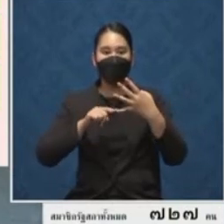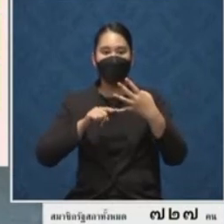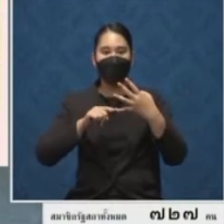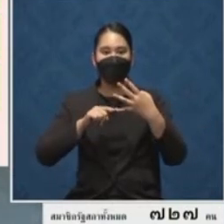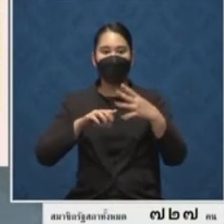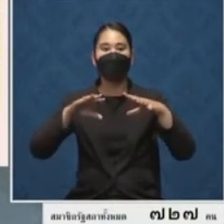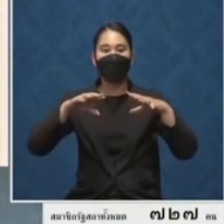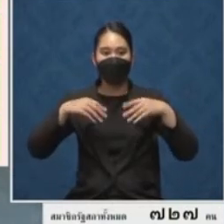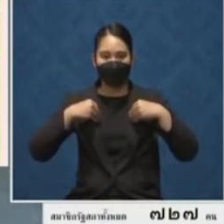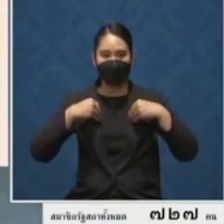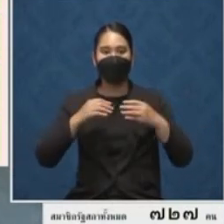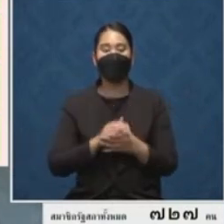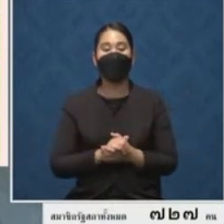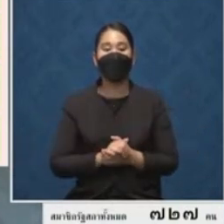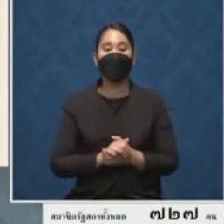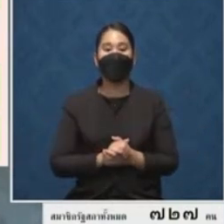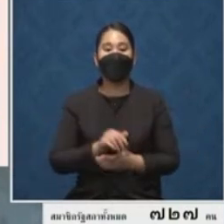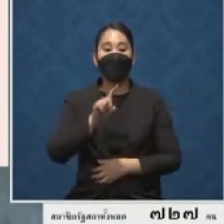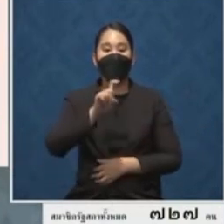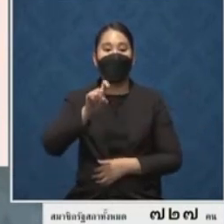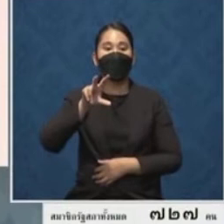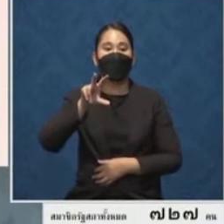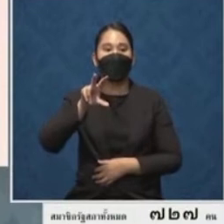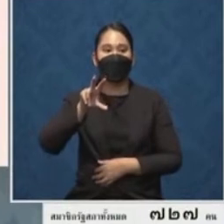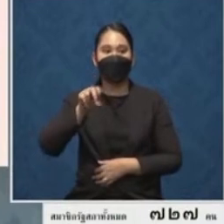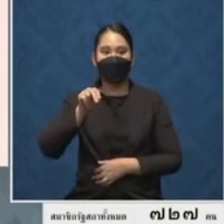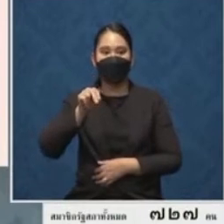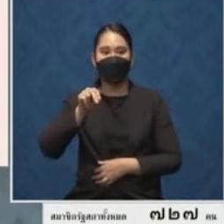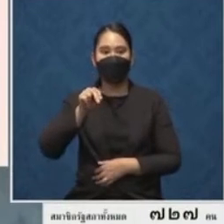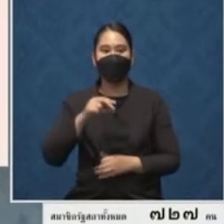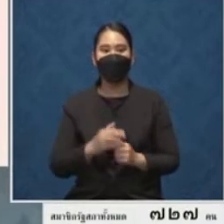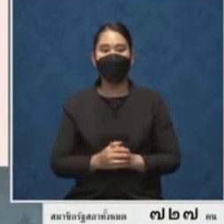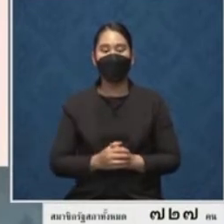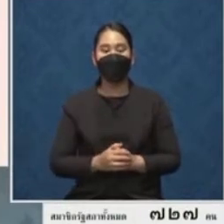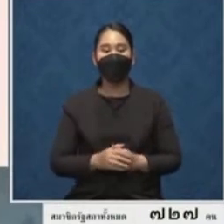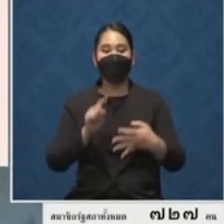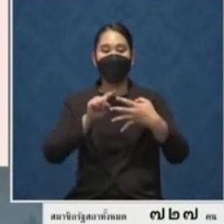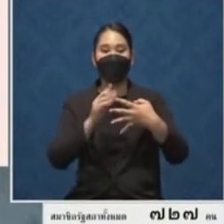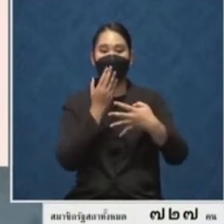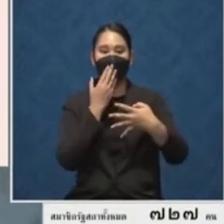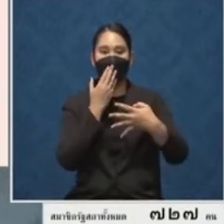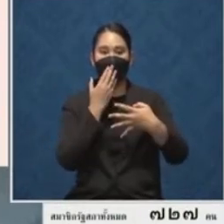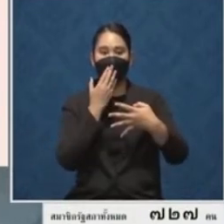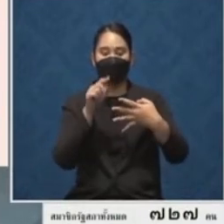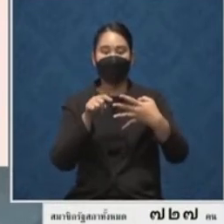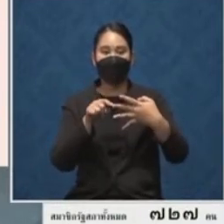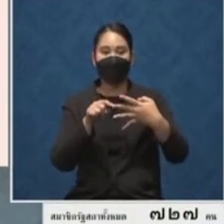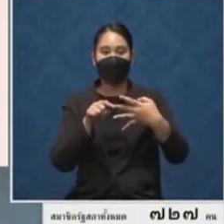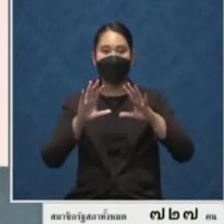การ 130นายชาญวิทย์ผลชีวิน 1งดออกเสียง2ไม่รับหลัก